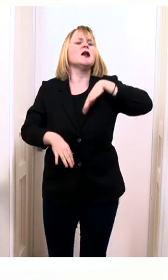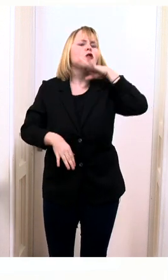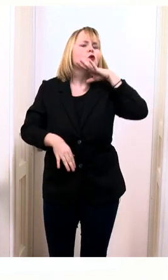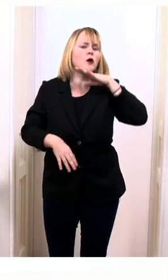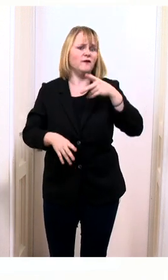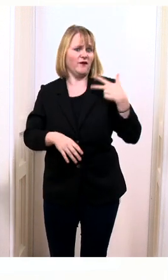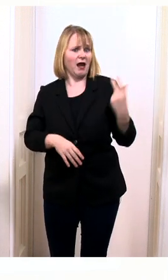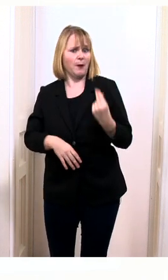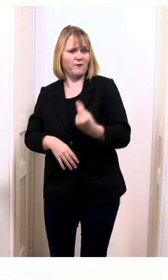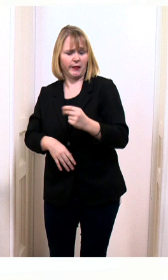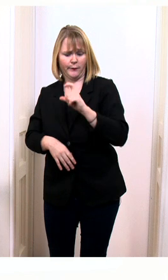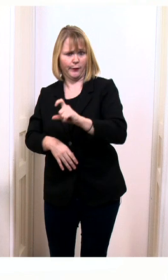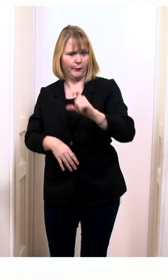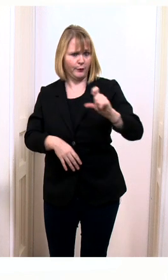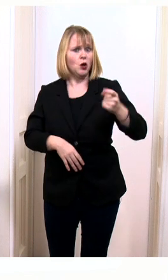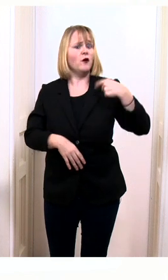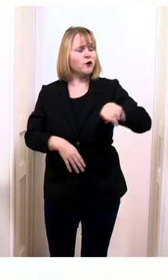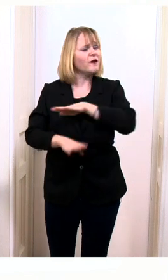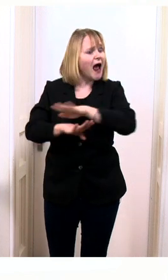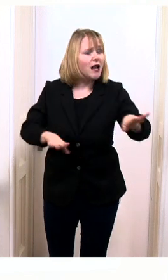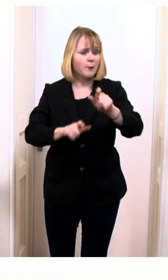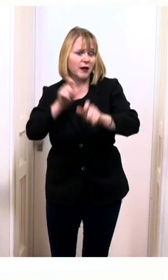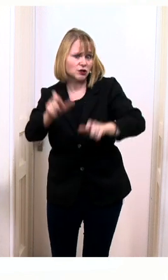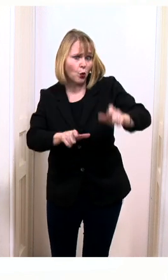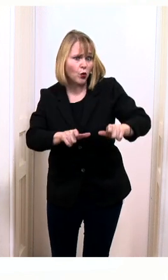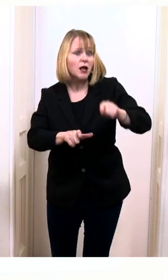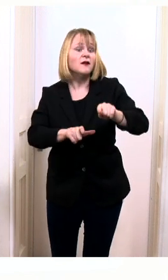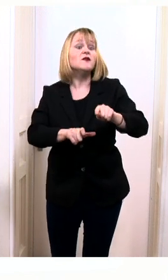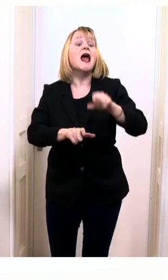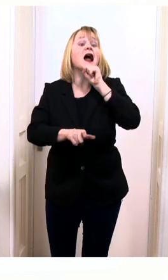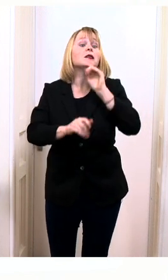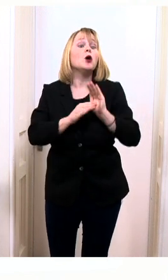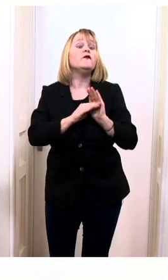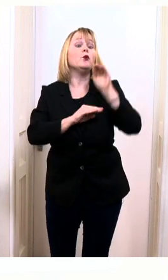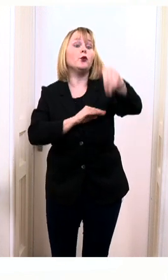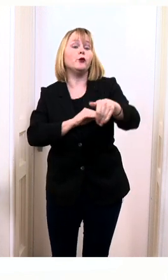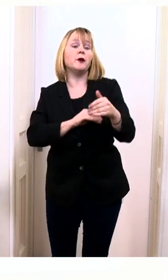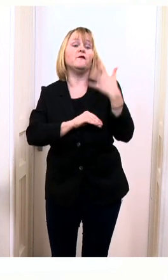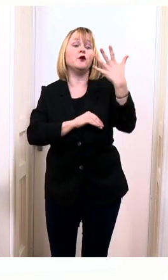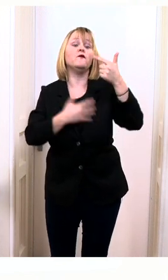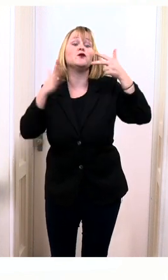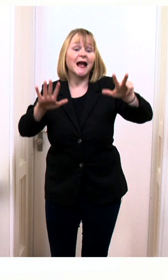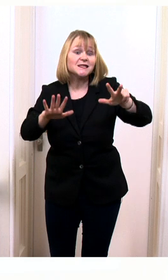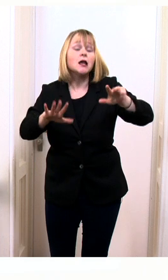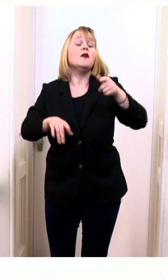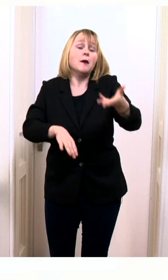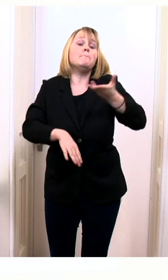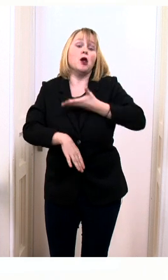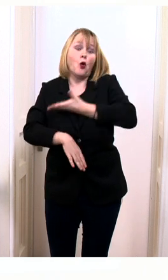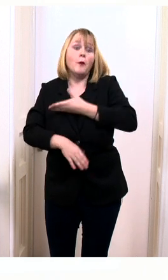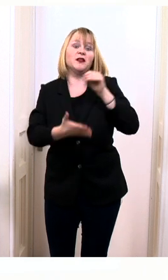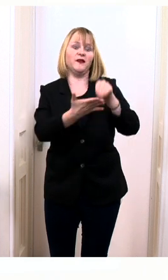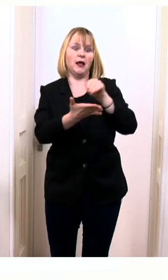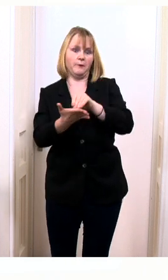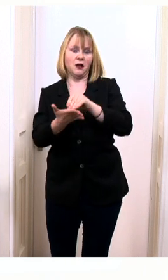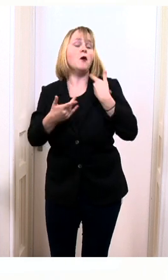Impfstoff hat, dass alle 85+ auch einen Termin bekommen. Wir wollen auf jeden Fall vermeiden, dass wir sagen, dass sich die Leute